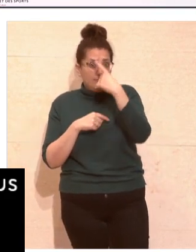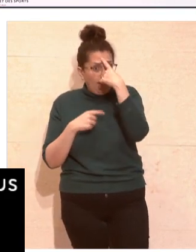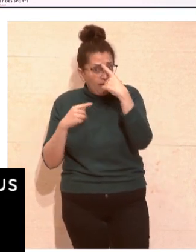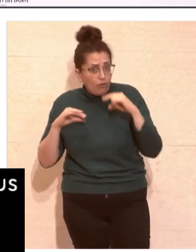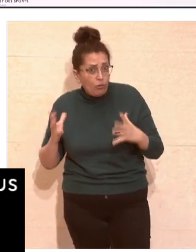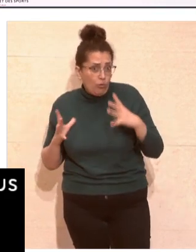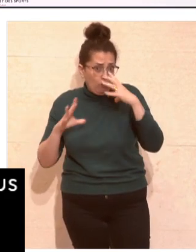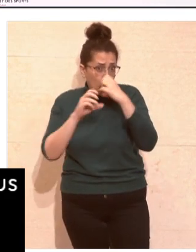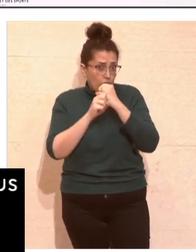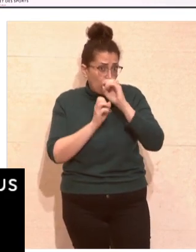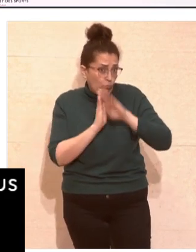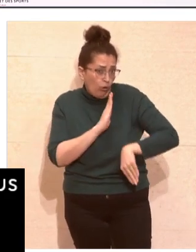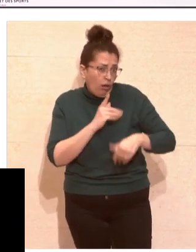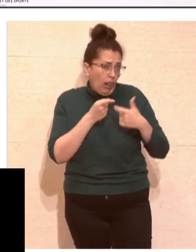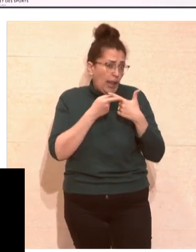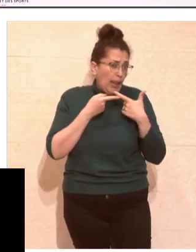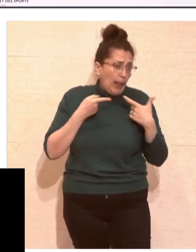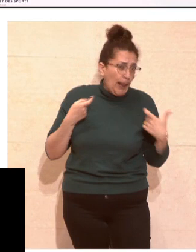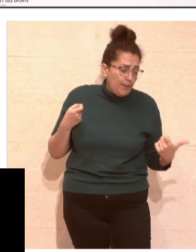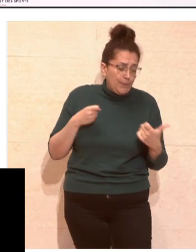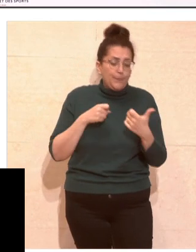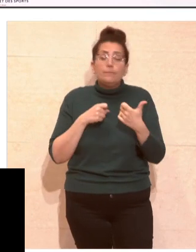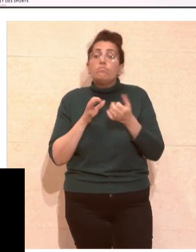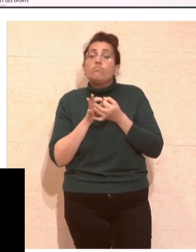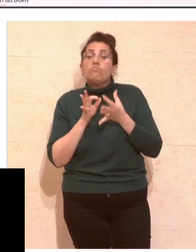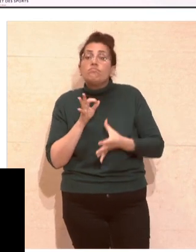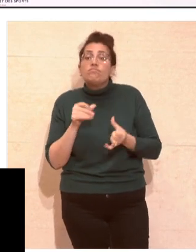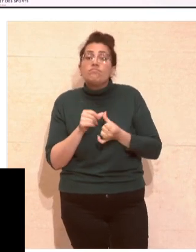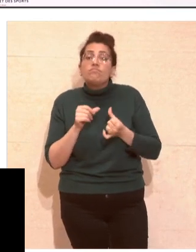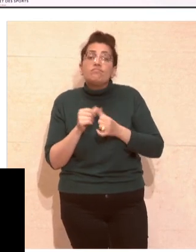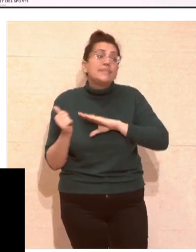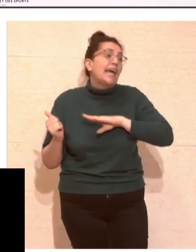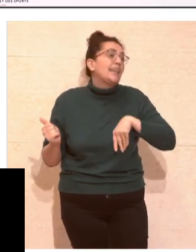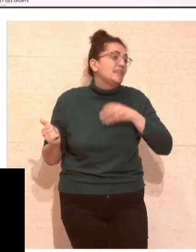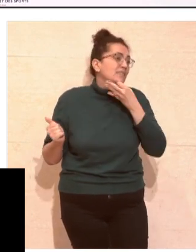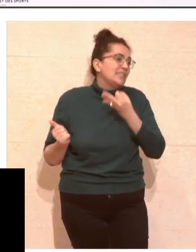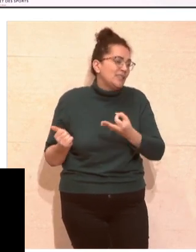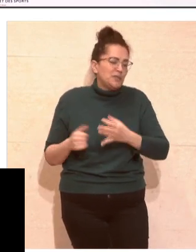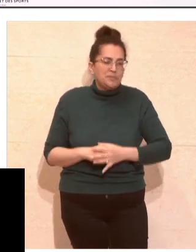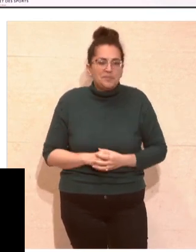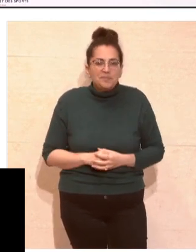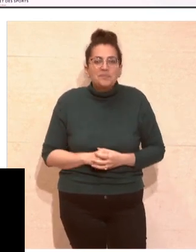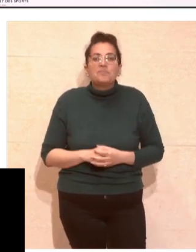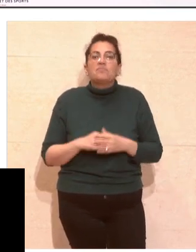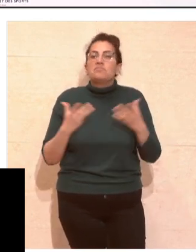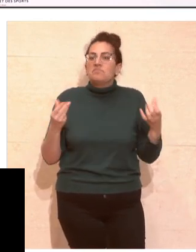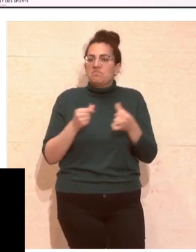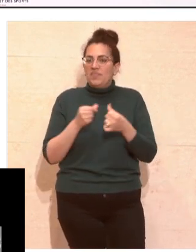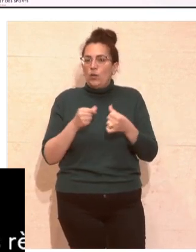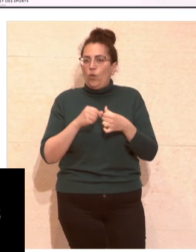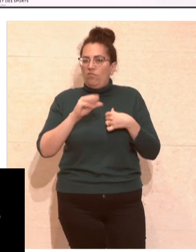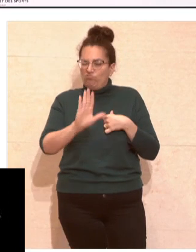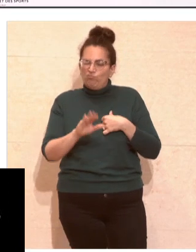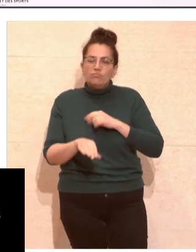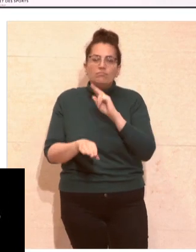vigilance. Et finalement, quelles sont les solutions? Je terminerai par ceci. On a comparé les règles d'utilisation